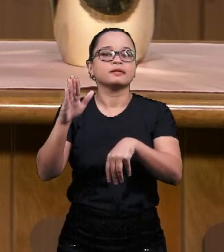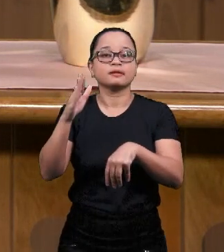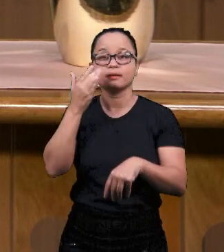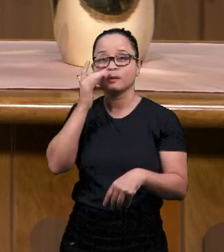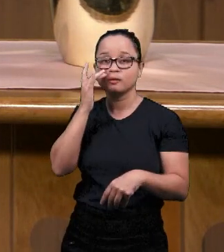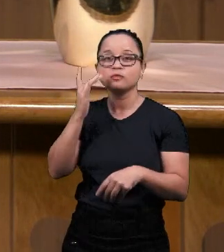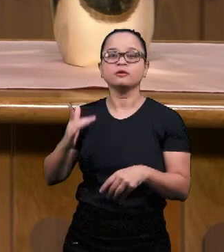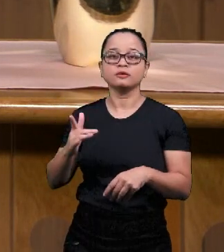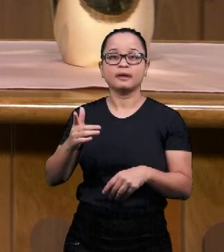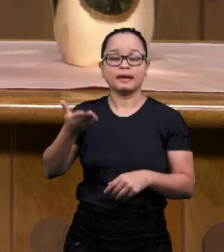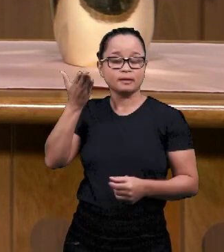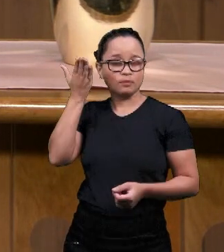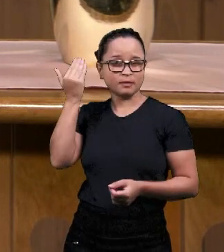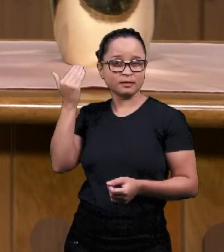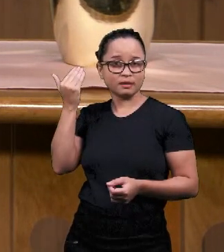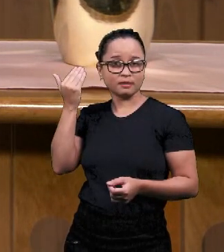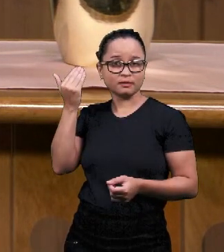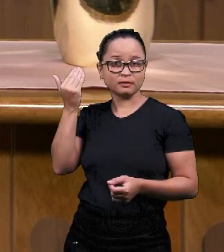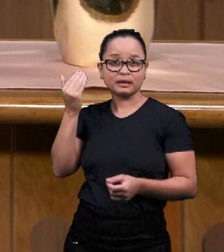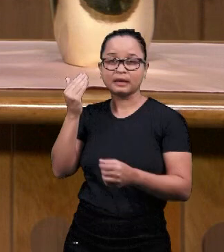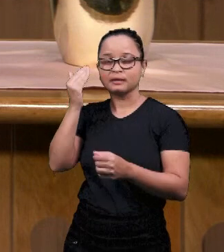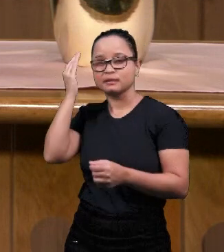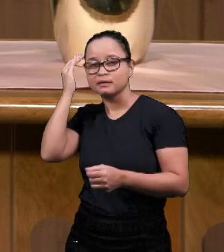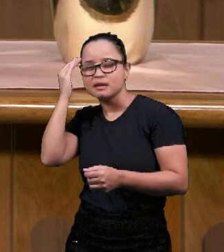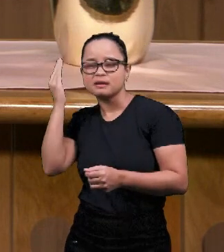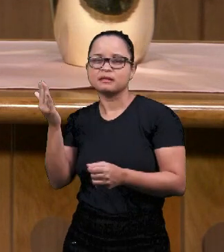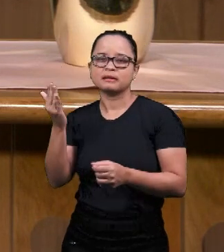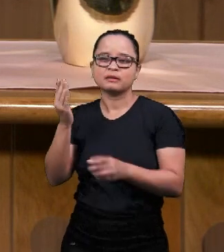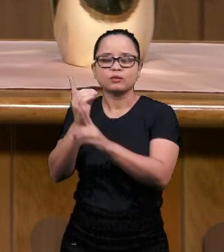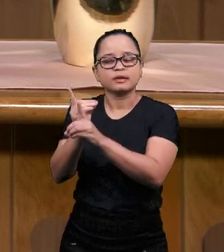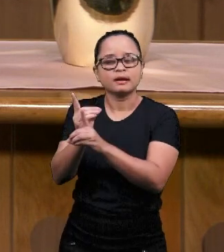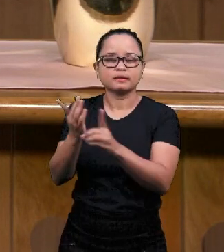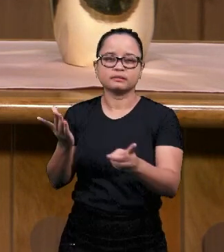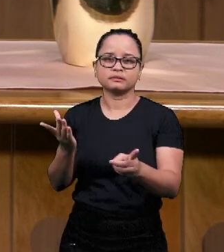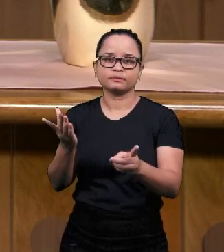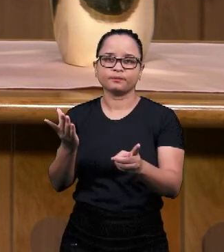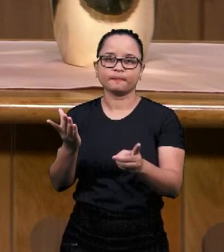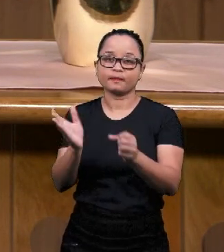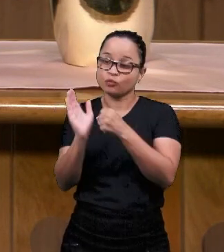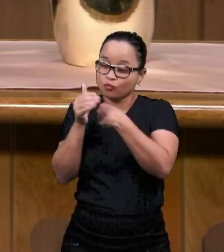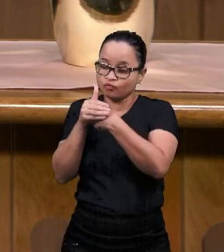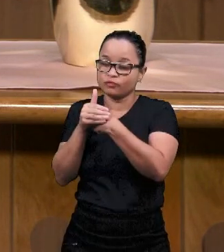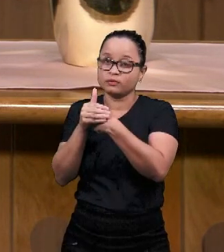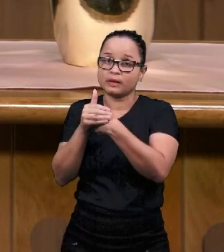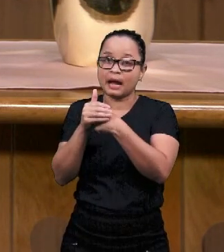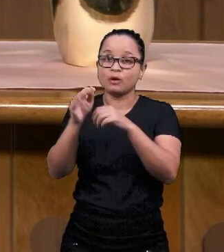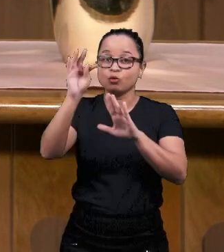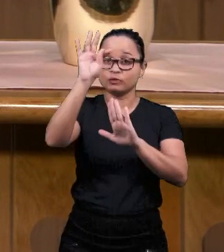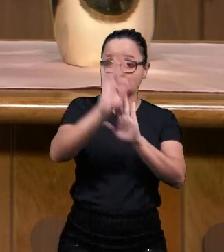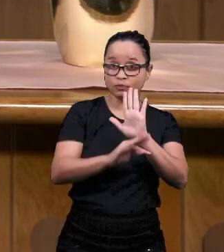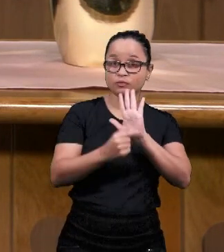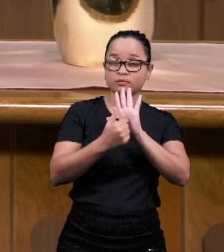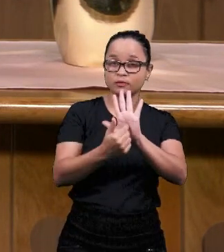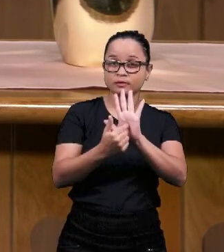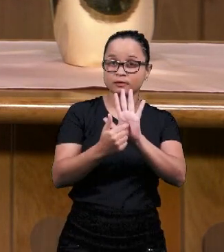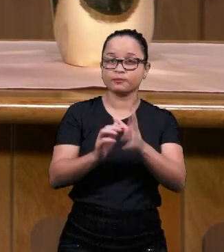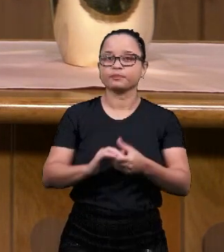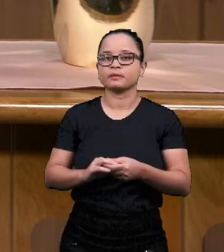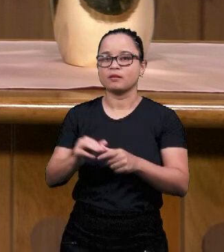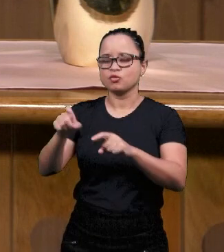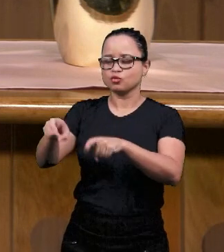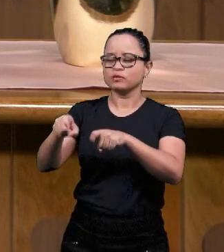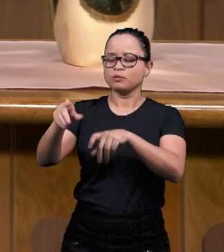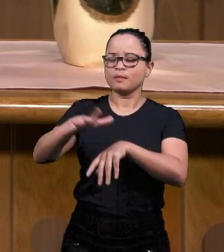богатство, к которому был доступ. Закопали его просто. Это сокровище было сокрыто. И это сокровище